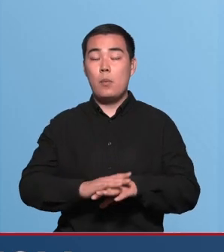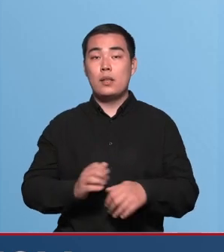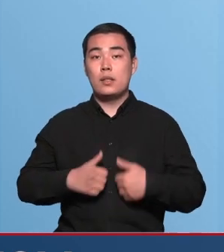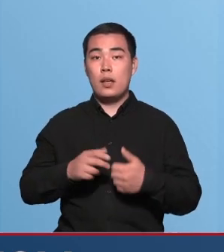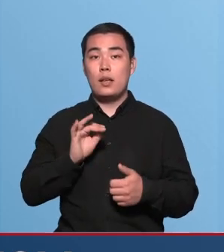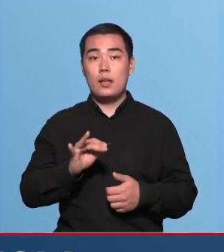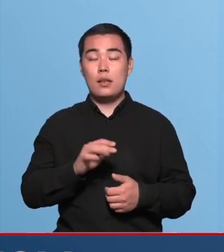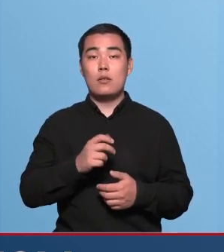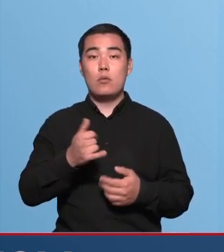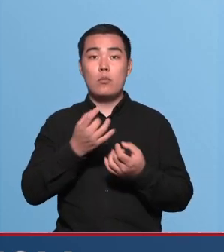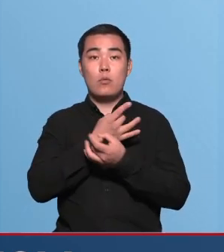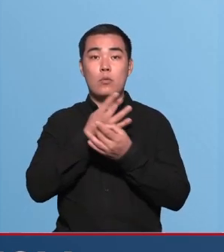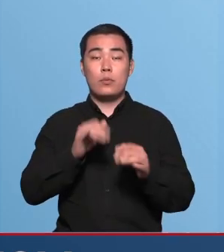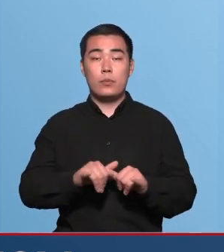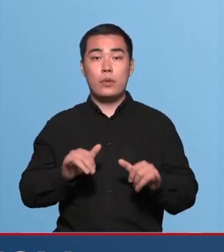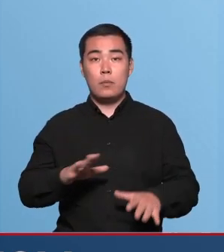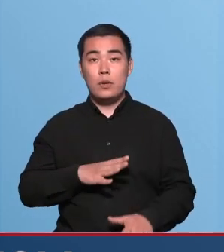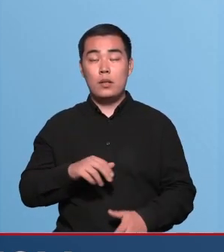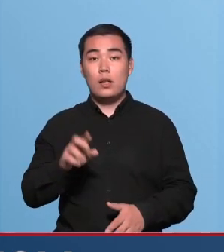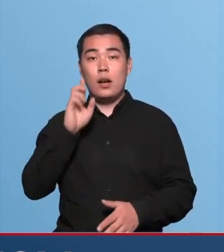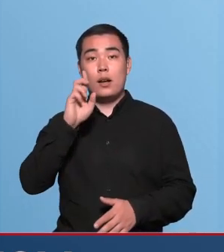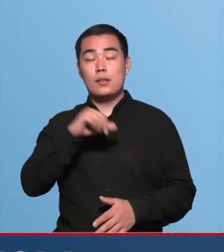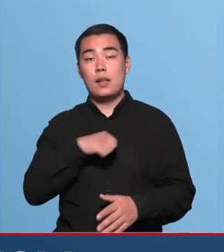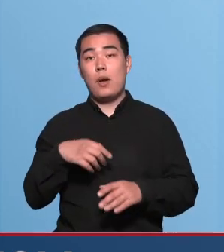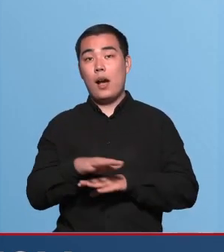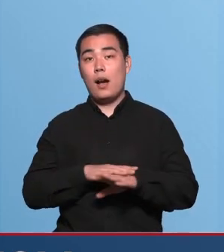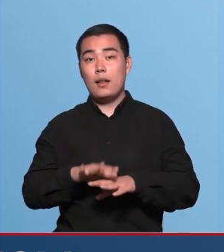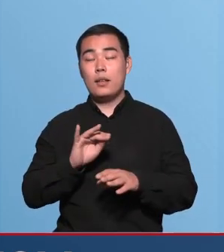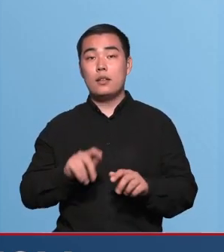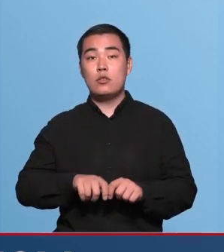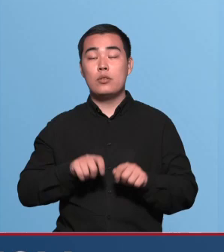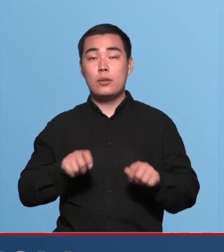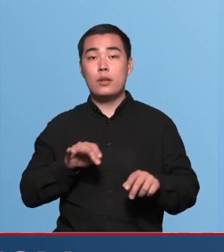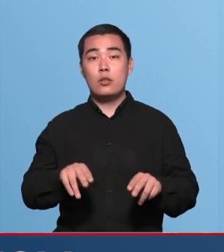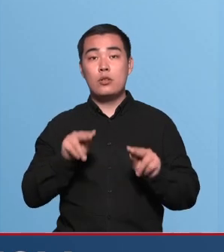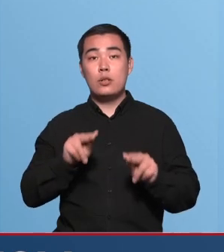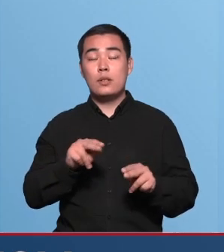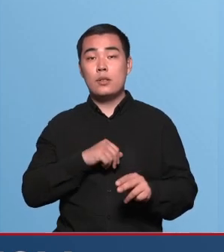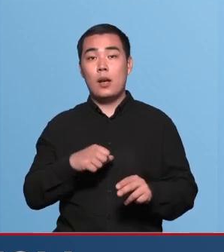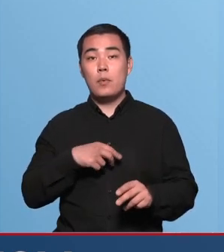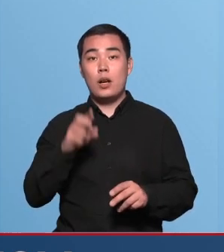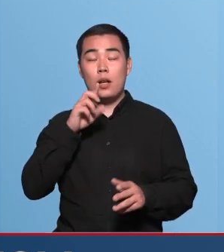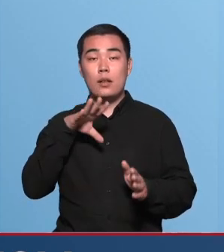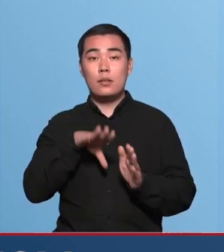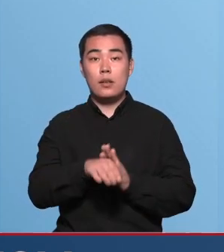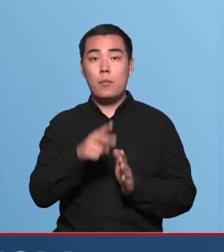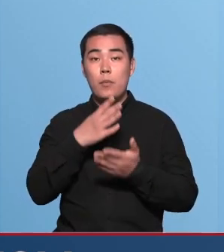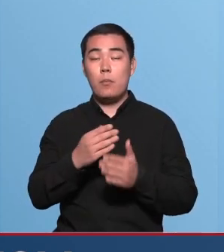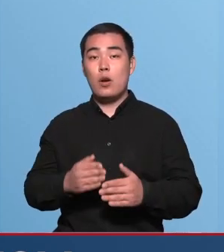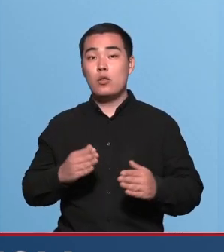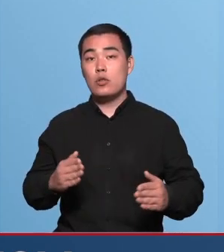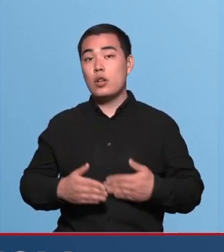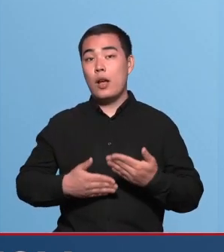мен саяси мәдениеті артты. Мемлекет халықтың еркін әрі ашық пікір айтуына, мемлекет ісіне араласуына үлкен қадам